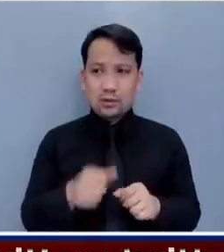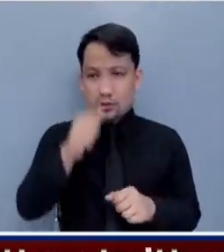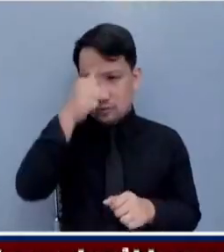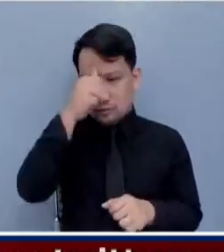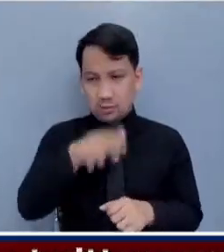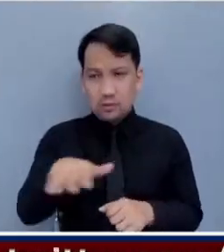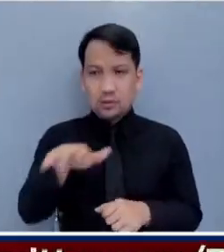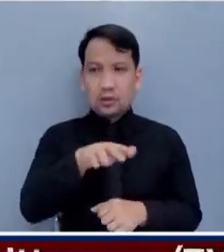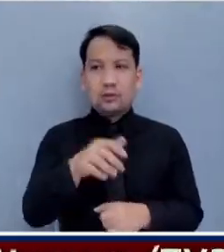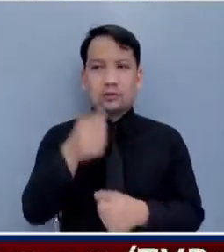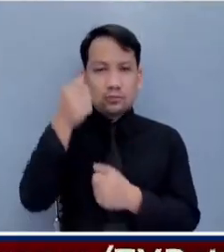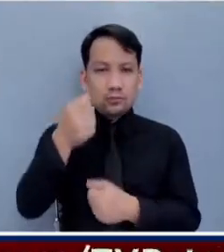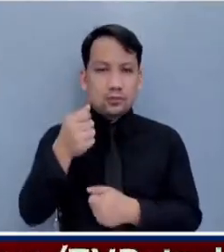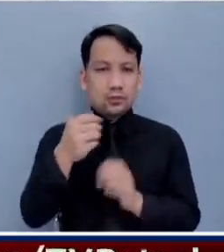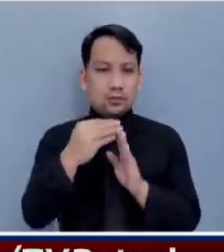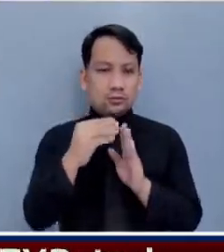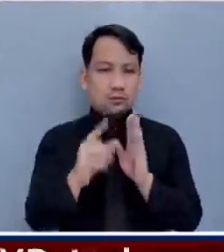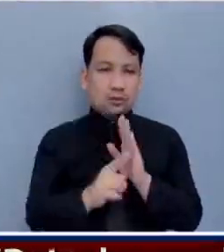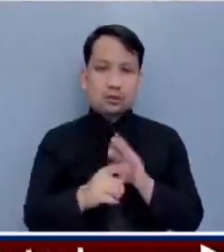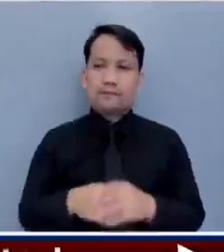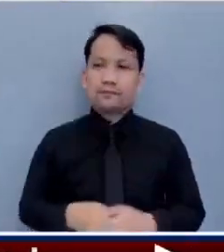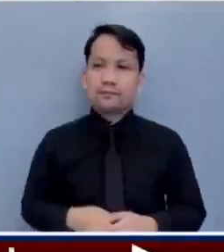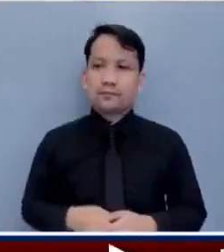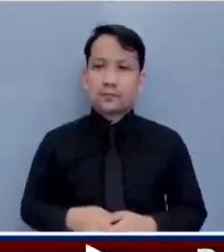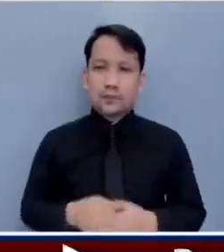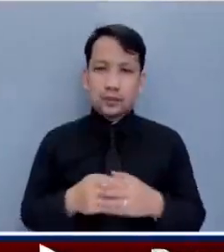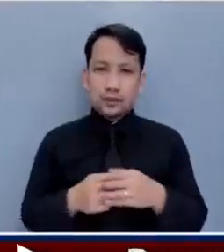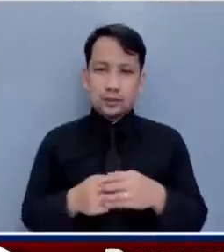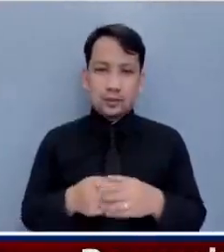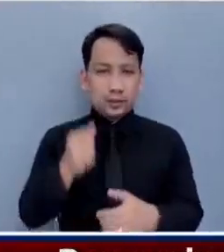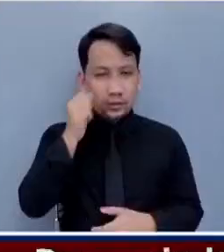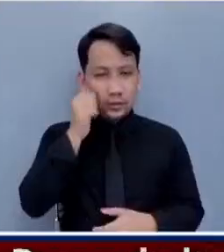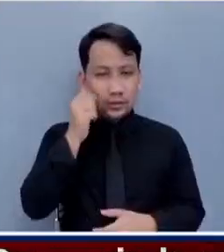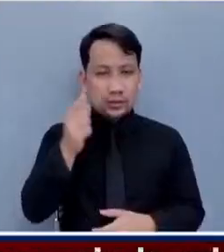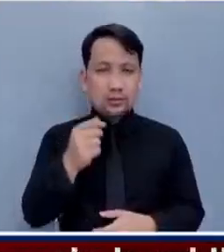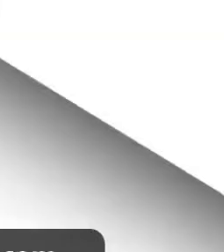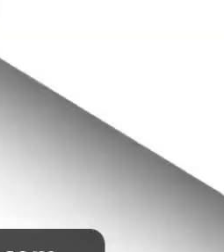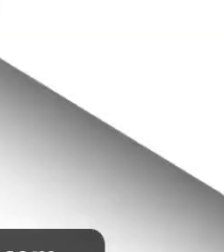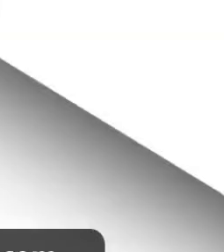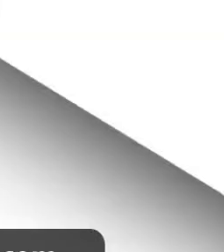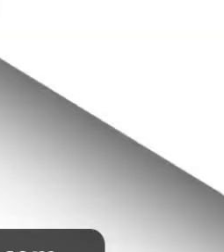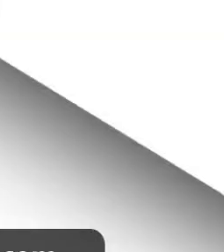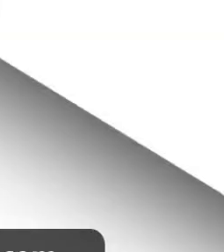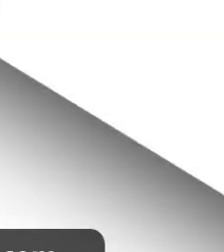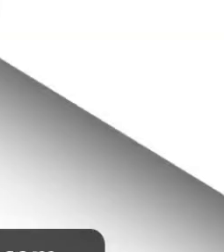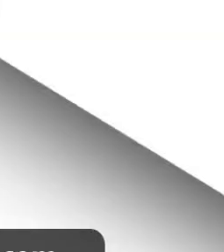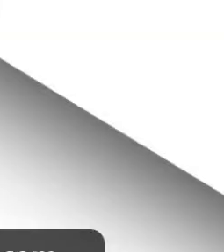aktivista ang batas militar. Adrian Ayalin, ABS-CBN News.